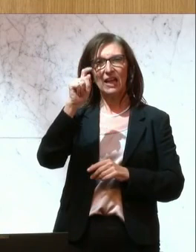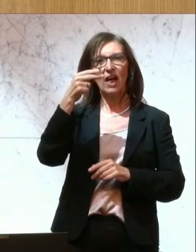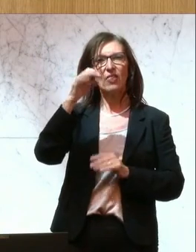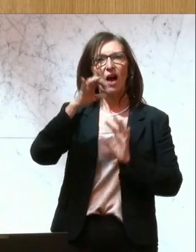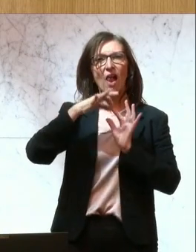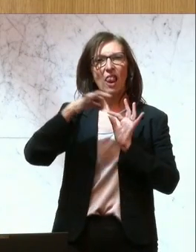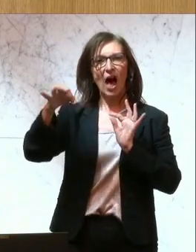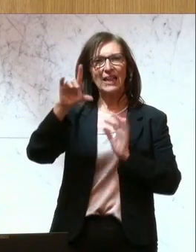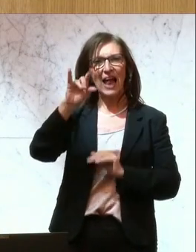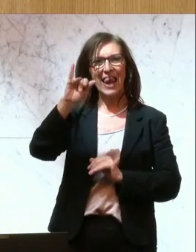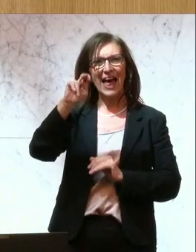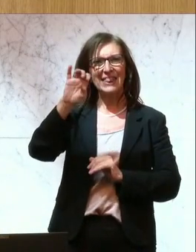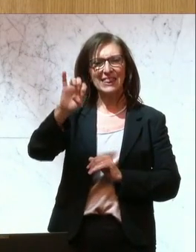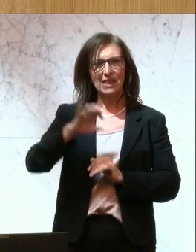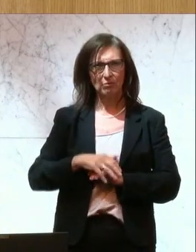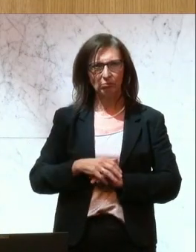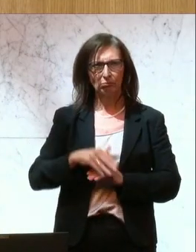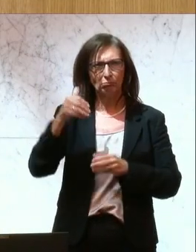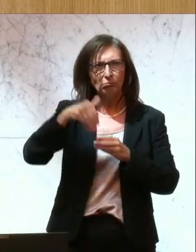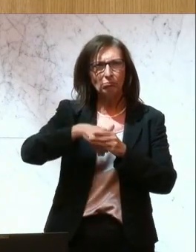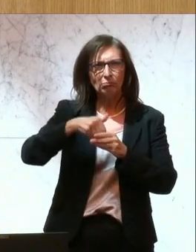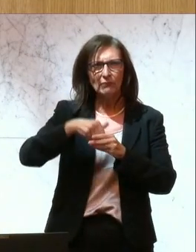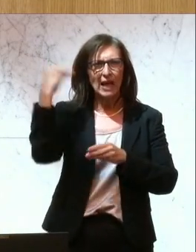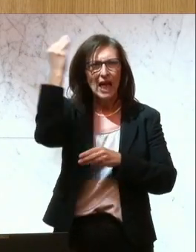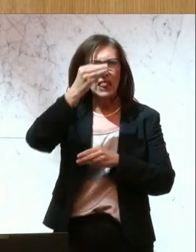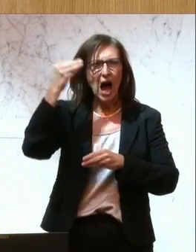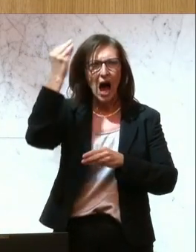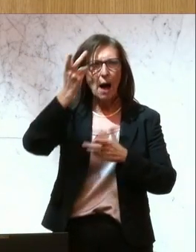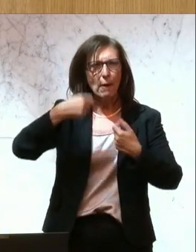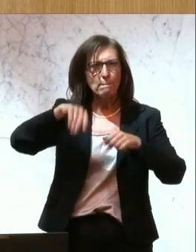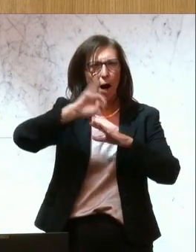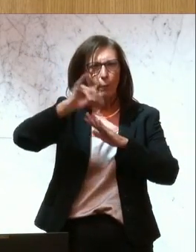Line ist ein Bauprojekt in Saudi-Arabien, ein